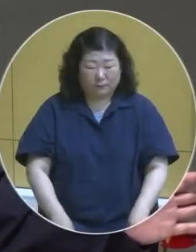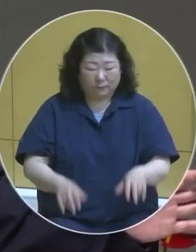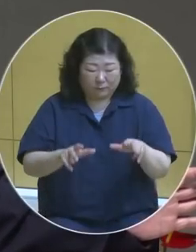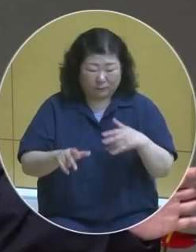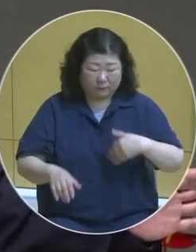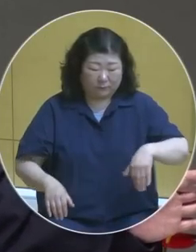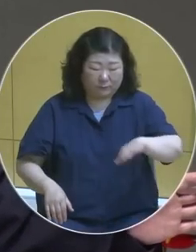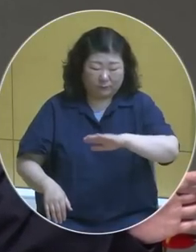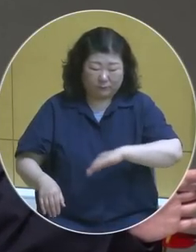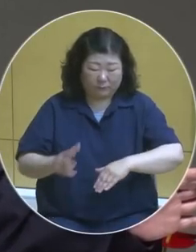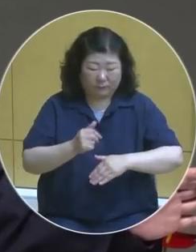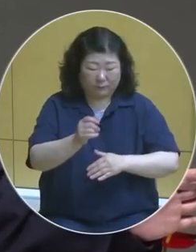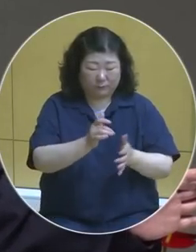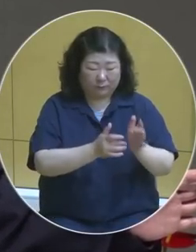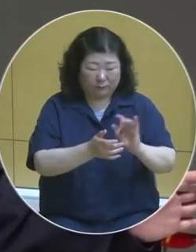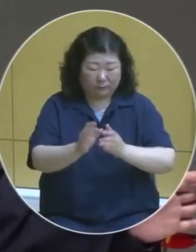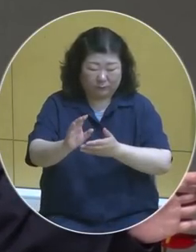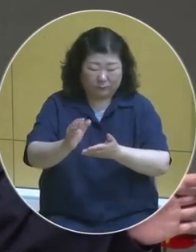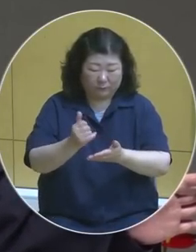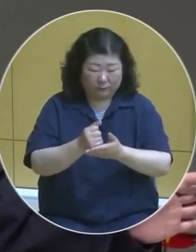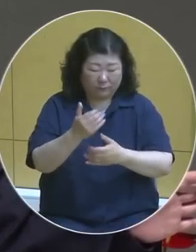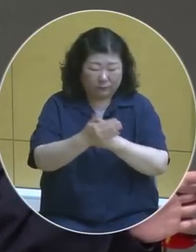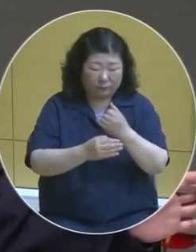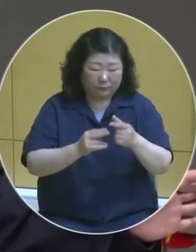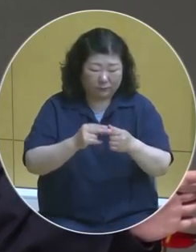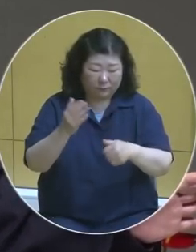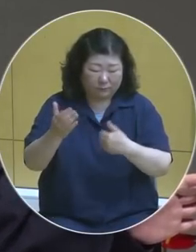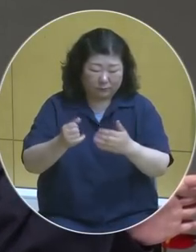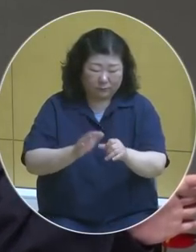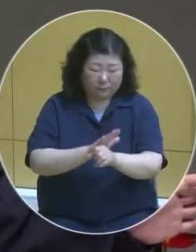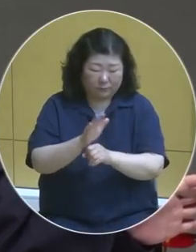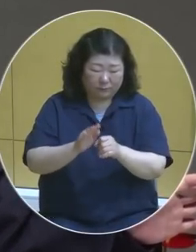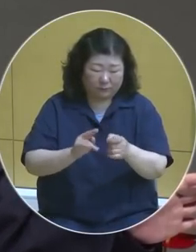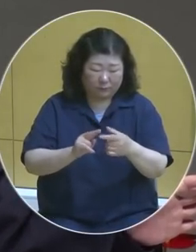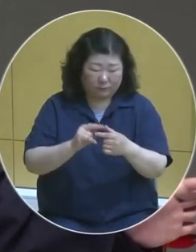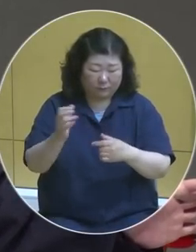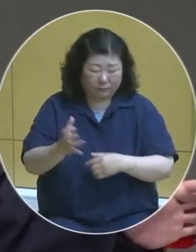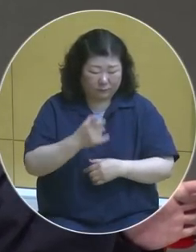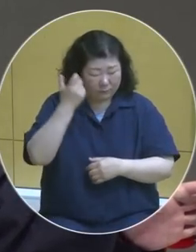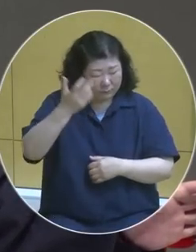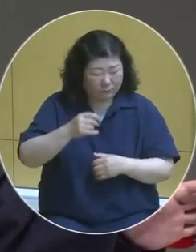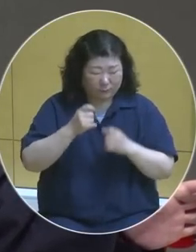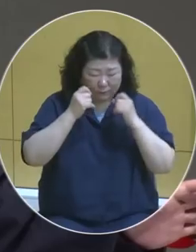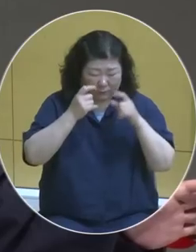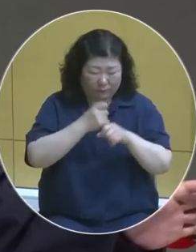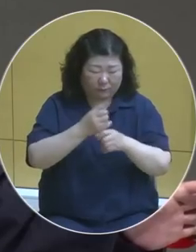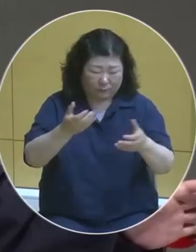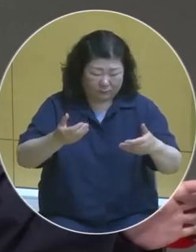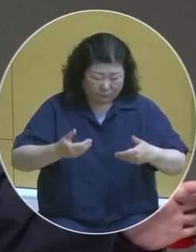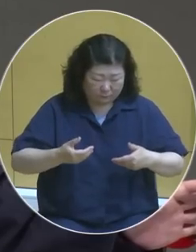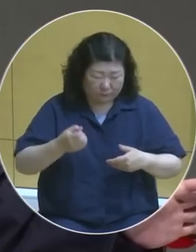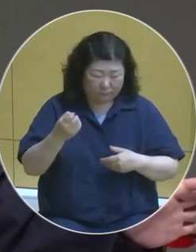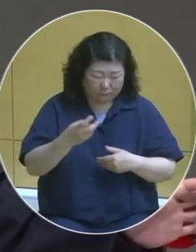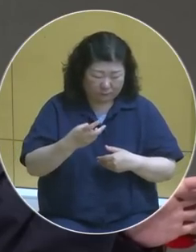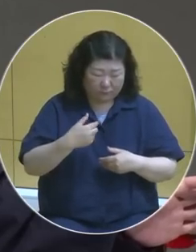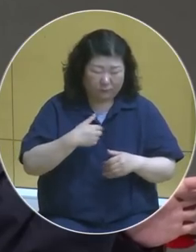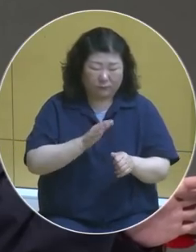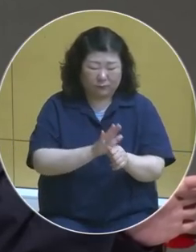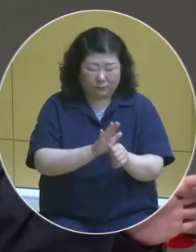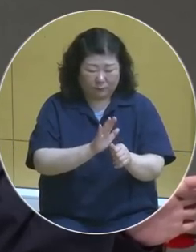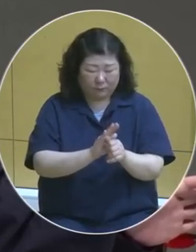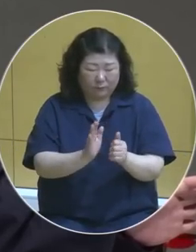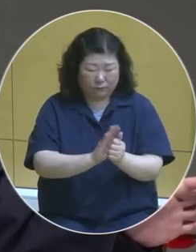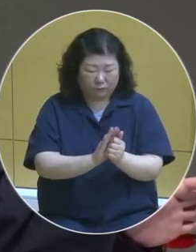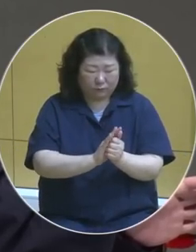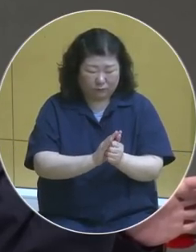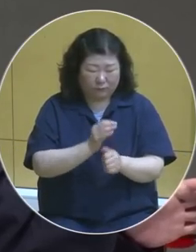이제는 우리 주 예수 그리스도의 은혜와 우리 하나님의 사랑과 성령님의 깨닫게 하심과 우리를 격려 위로하심이